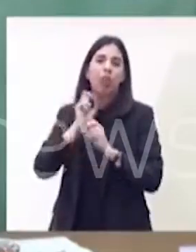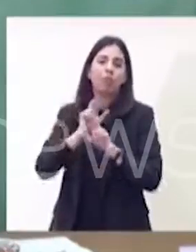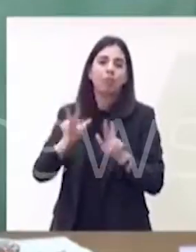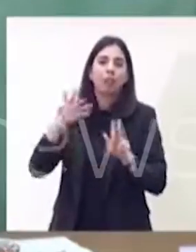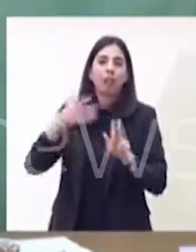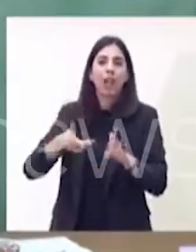che si conferma